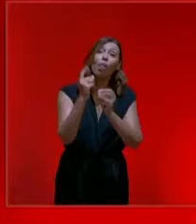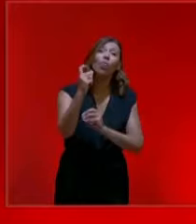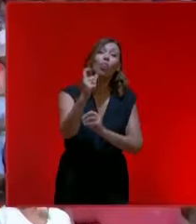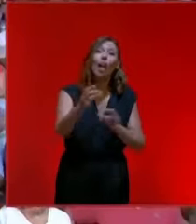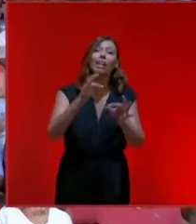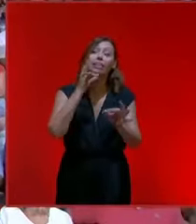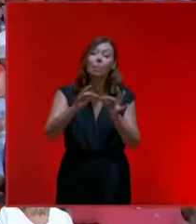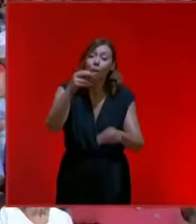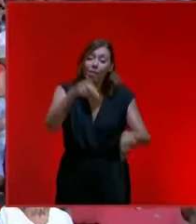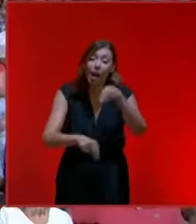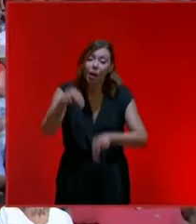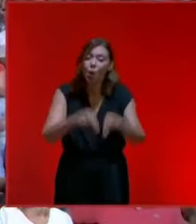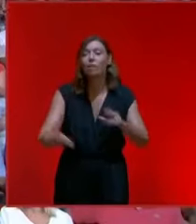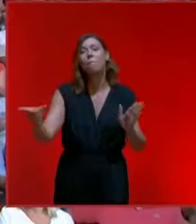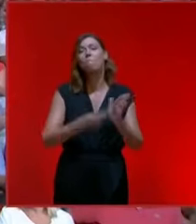και σύντροφοι.